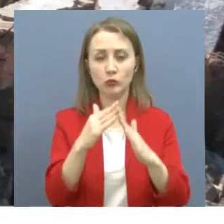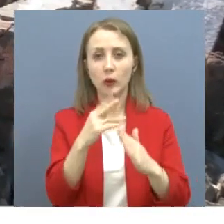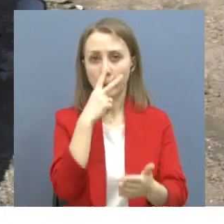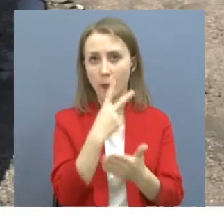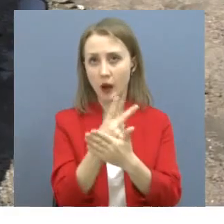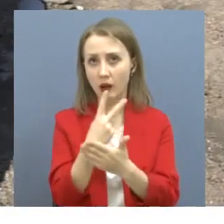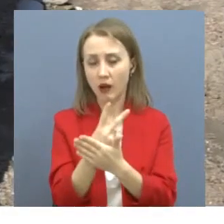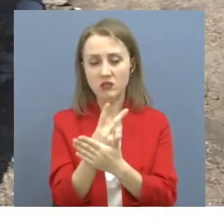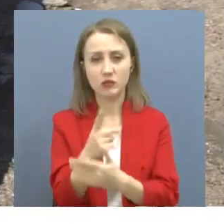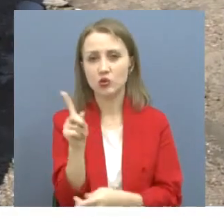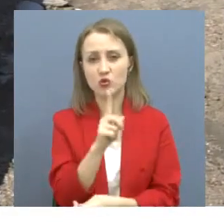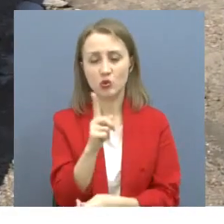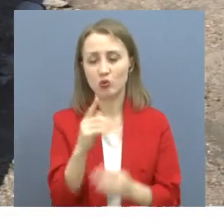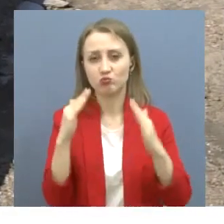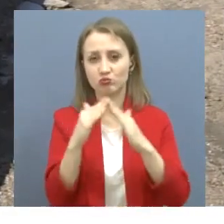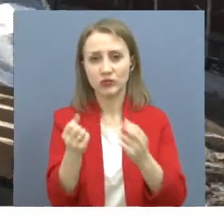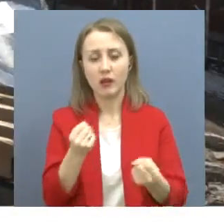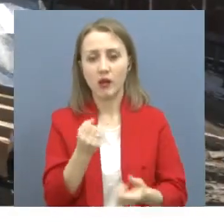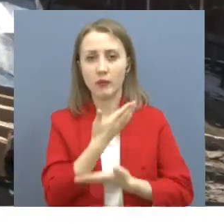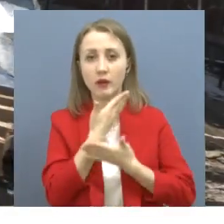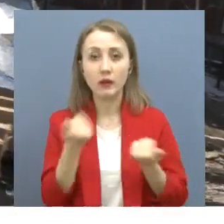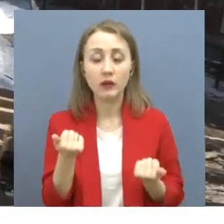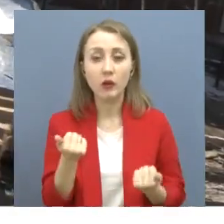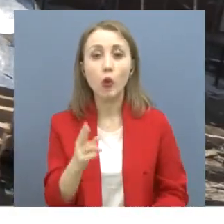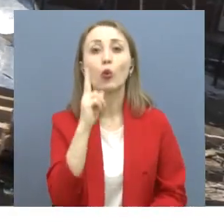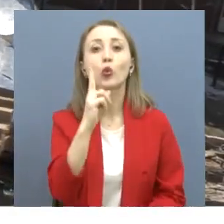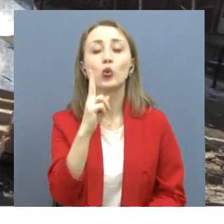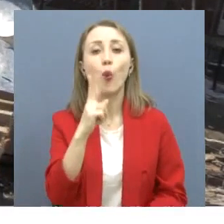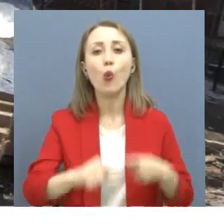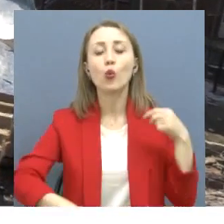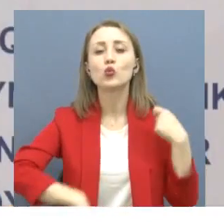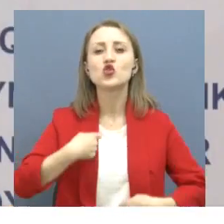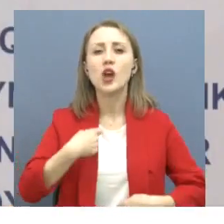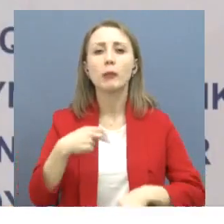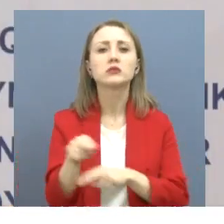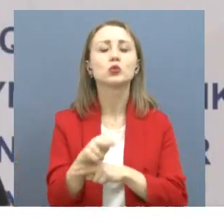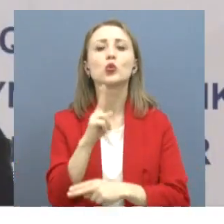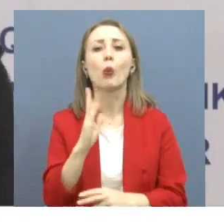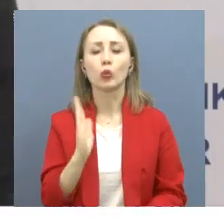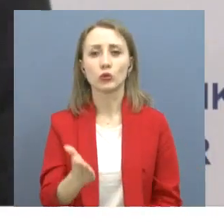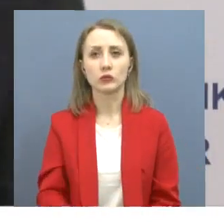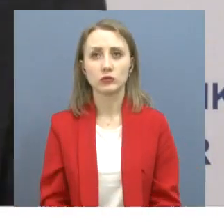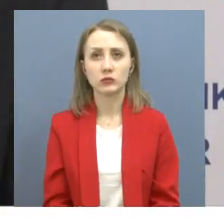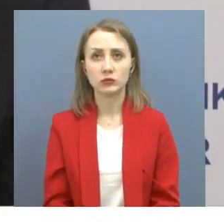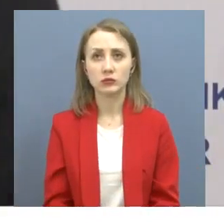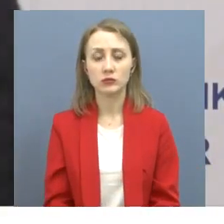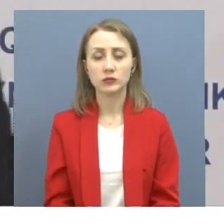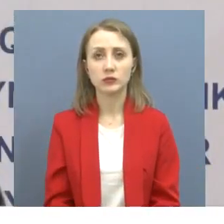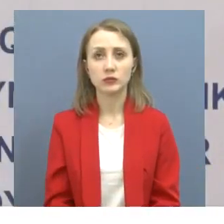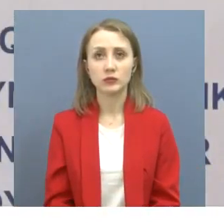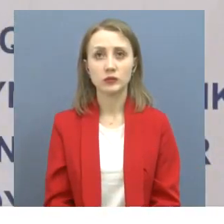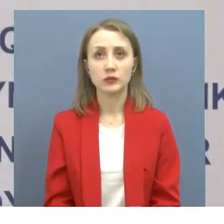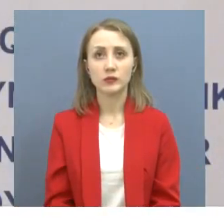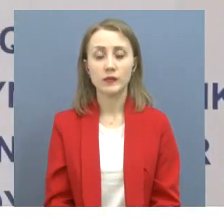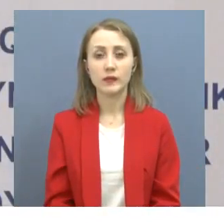проверку стихии не выдержала. Главный вопрос горожан – кто восстановит нанесенный ущерб? Управляли это полностью сами